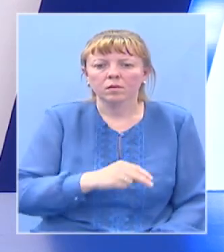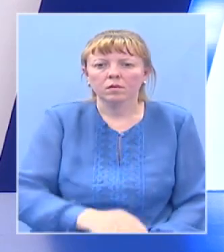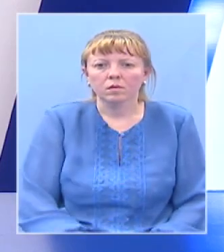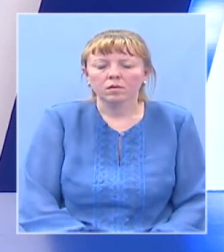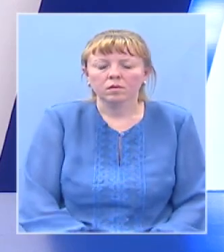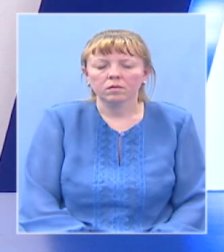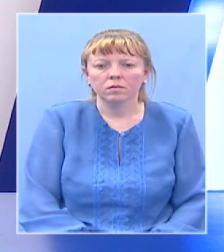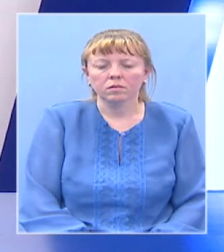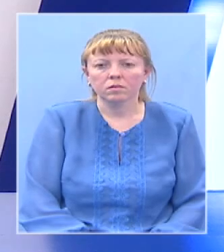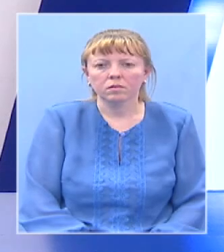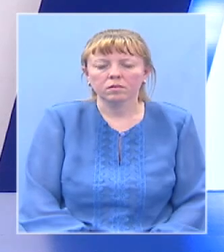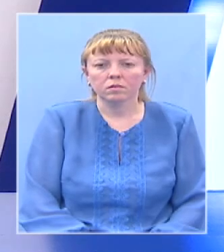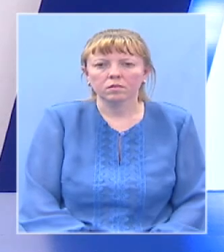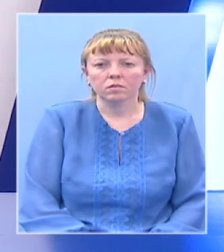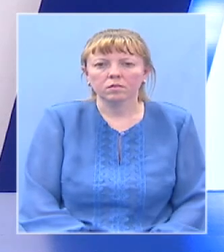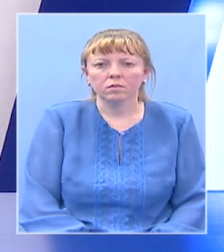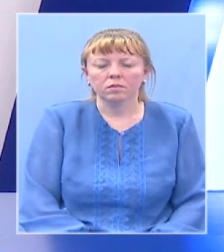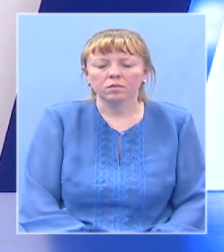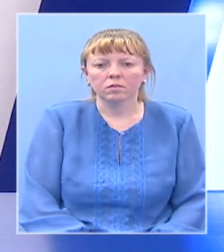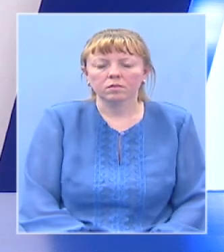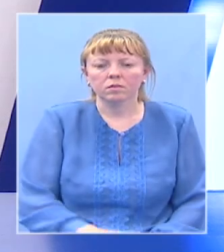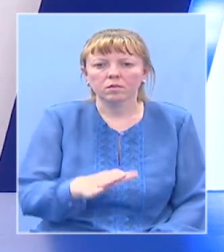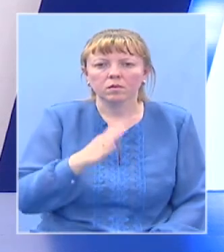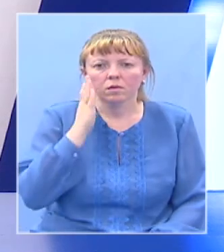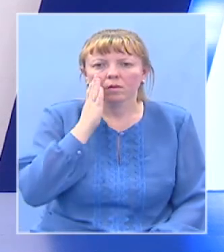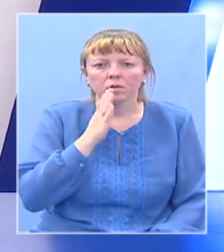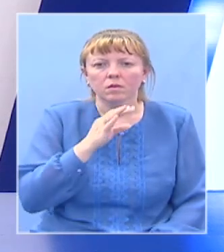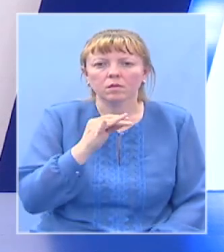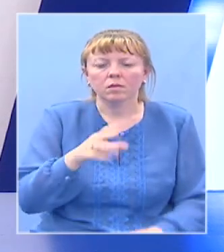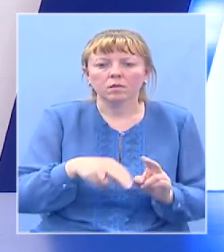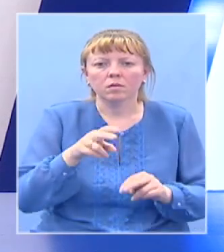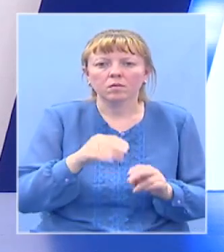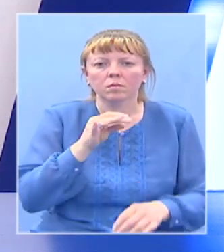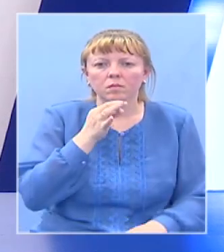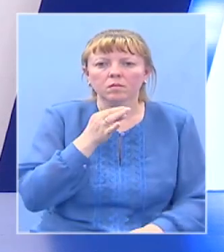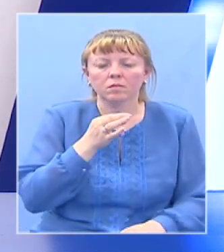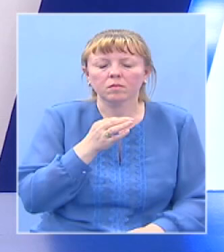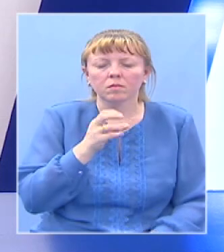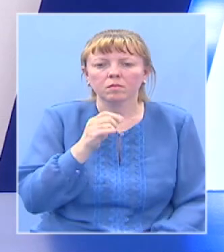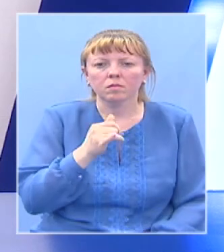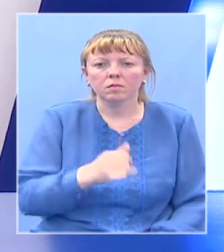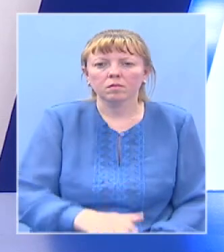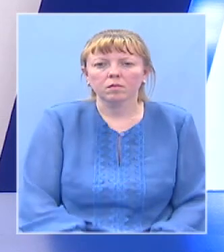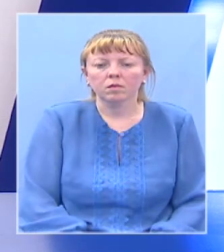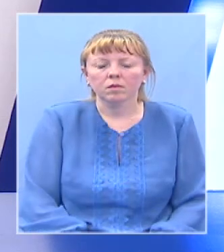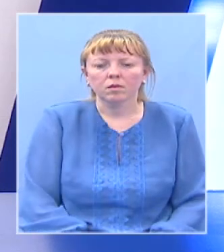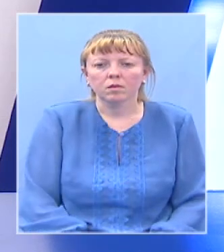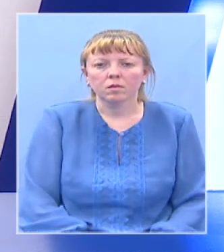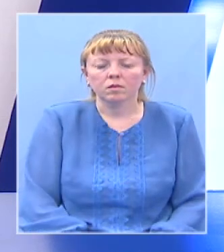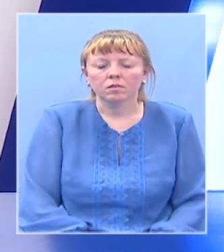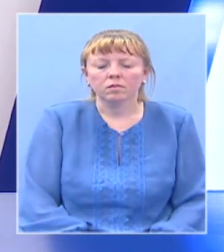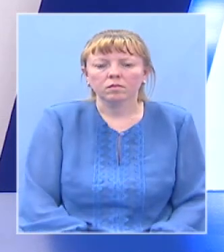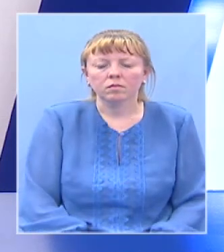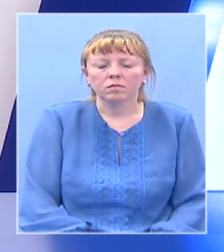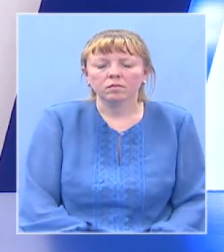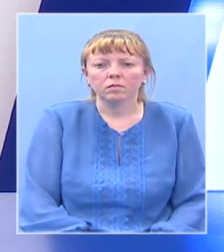именно повышение пропу пропуск способность строительства модернизации железнодорожную инфраструктуру Что позволит